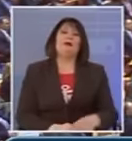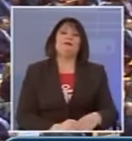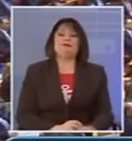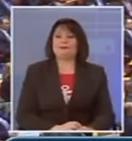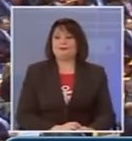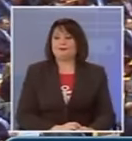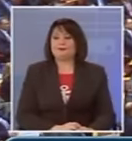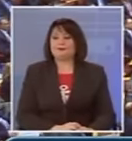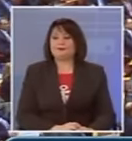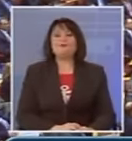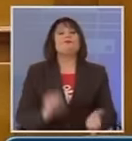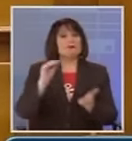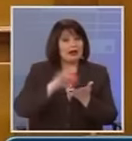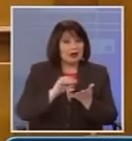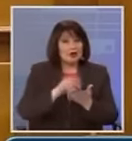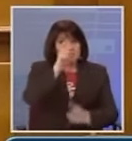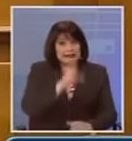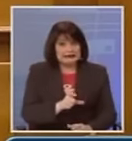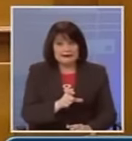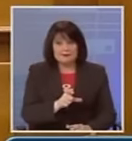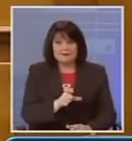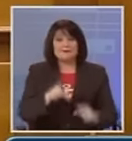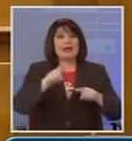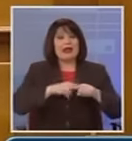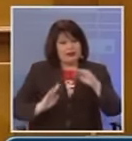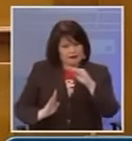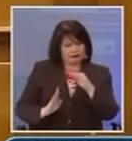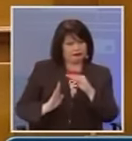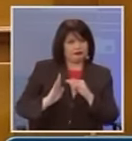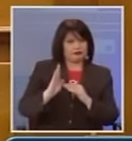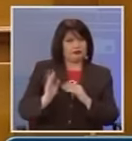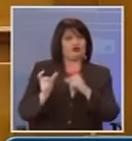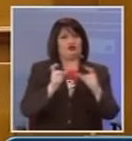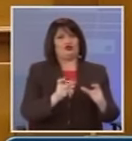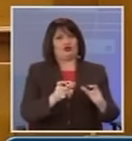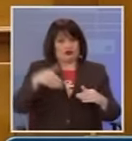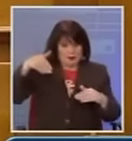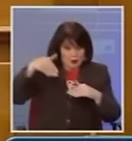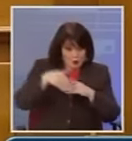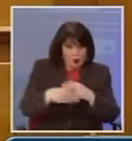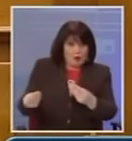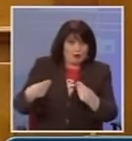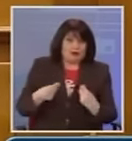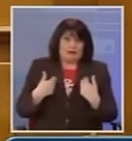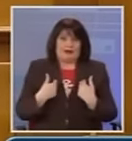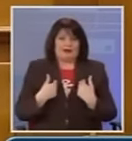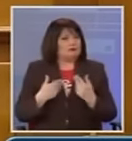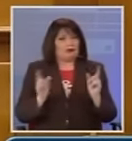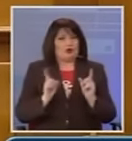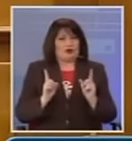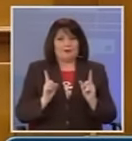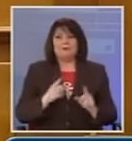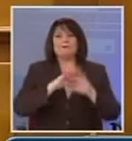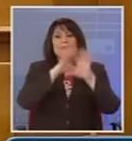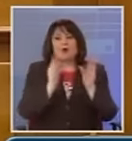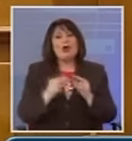Και ακόμα εσείς βρήκατε τη χώρα μας σε ανάκαμψη. Όχι σε βαθιά ύφεση όπως εμείς. Σύμφωνα με όλα